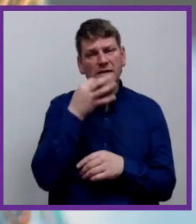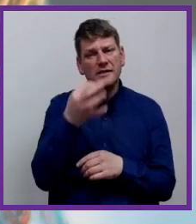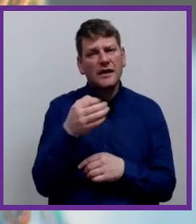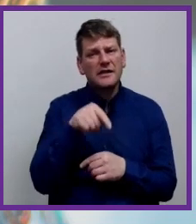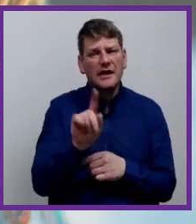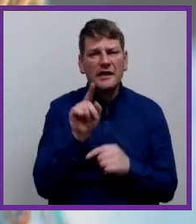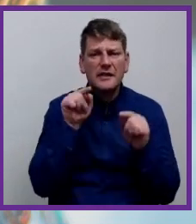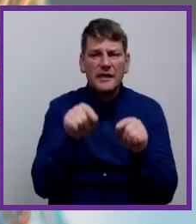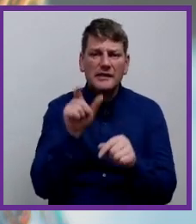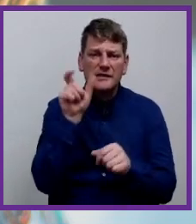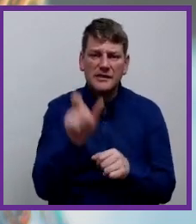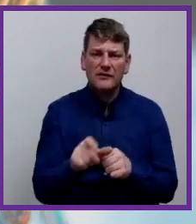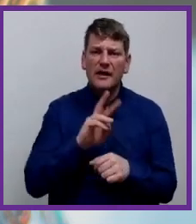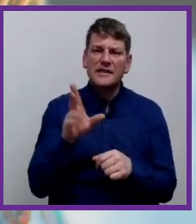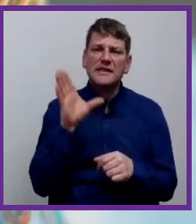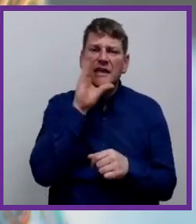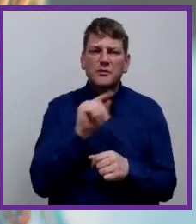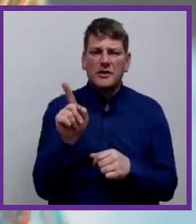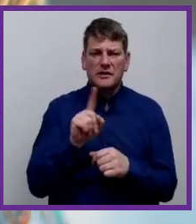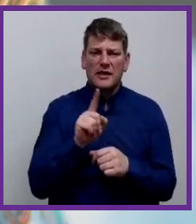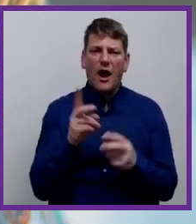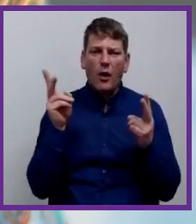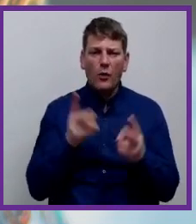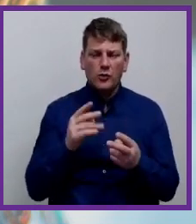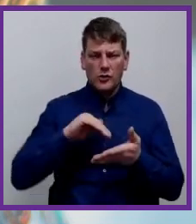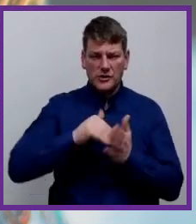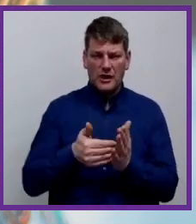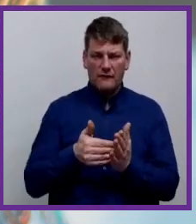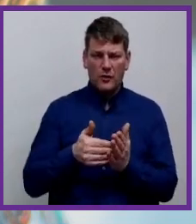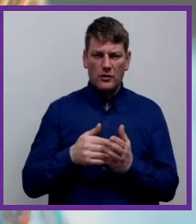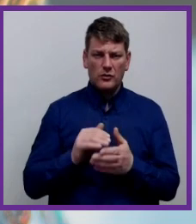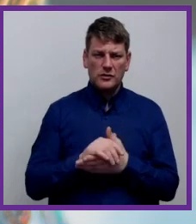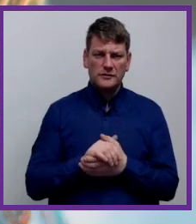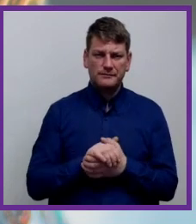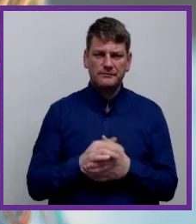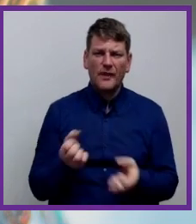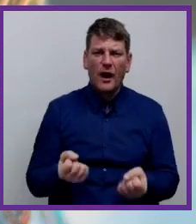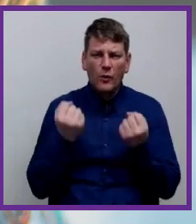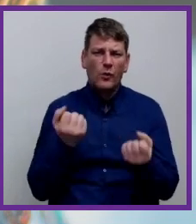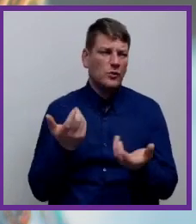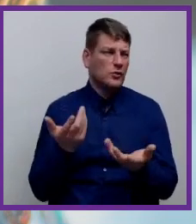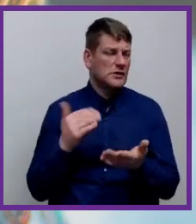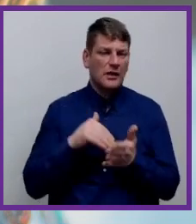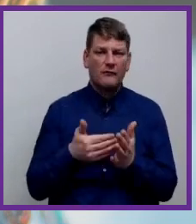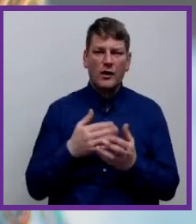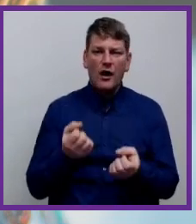tie ir cilvēki, kas iespējams ir tādos akūtos stāvokļos, akūtos, nu, tādās